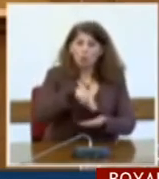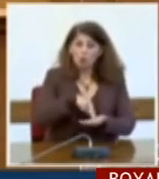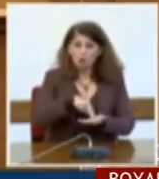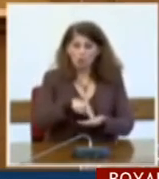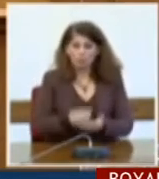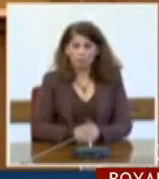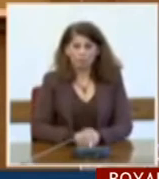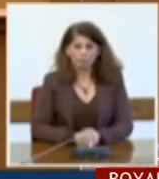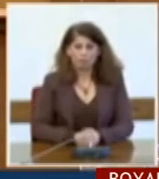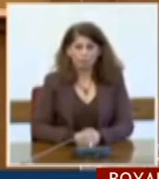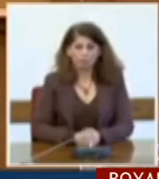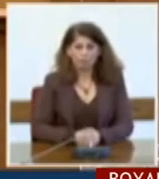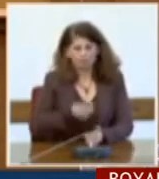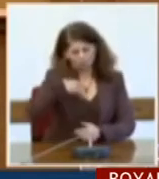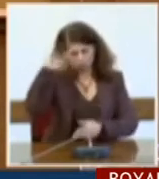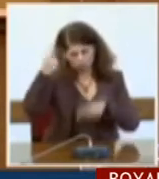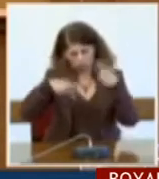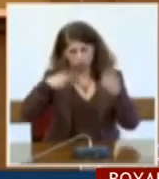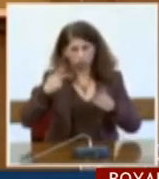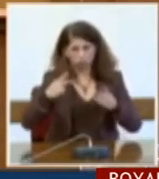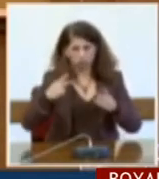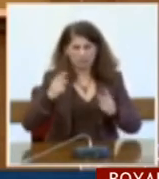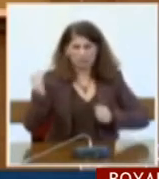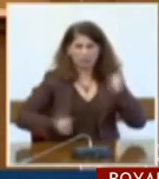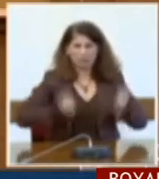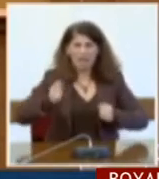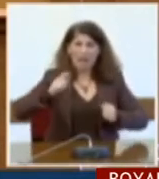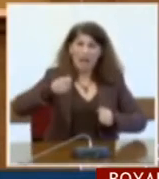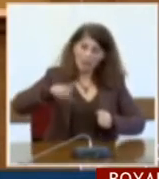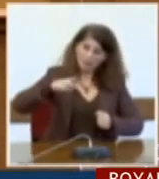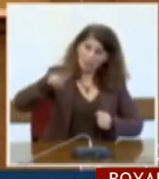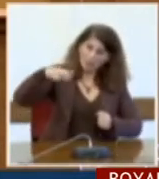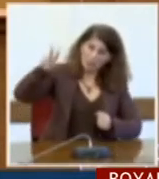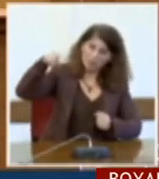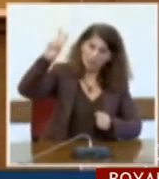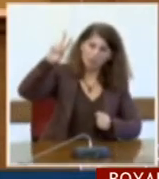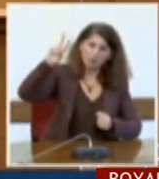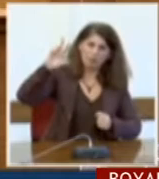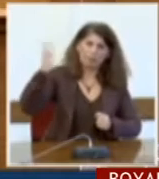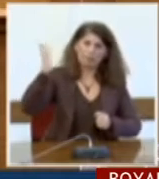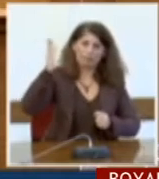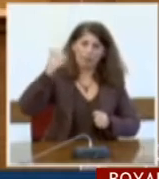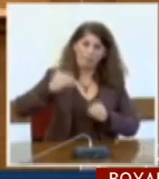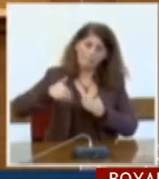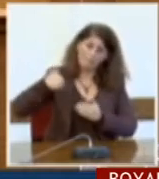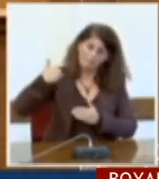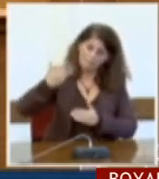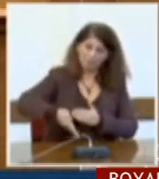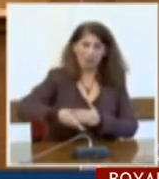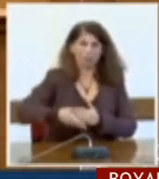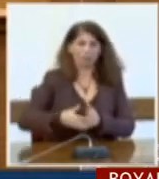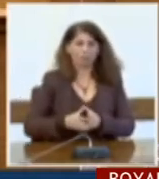Πρωταγωνιστή σε ένα ανεξέλεγκτο ράλι αυξήσεων, που δήθεν μετά έρχεστε